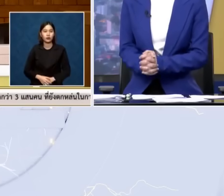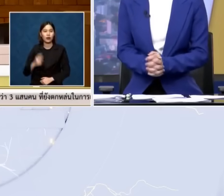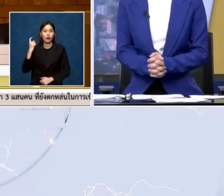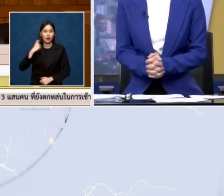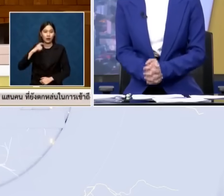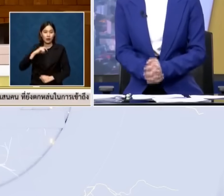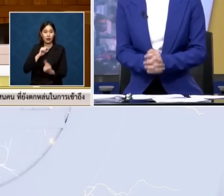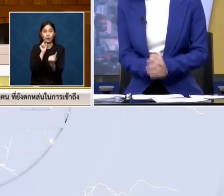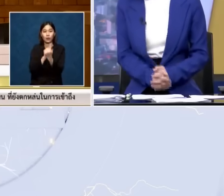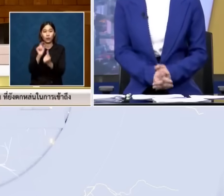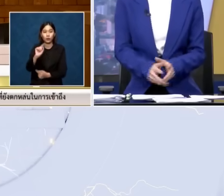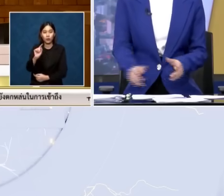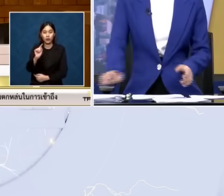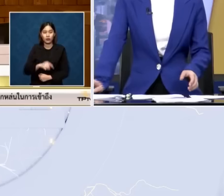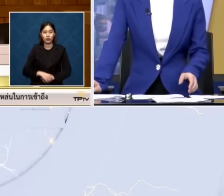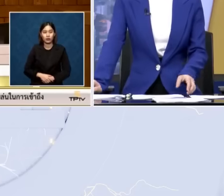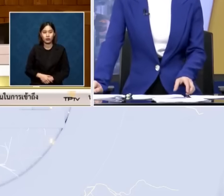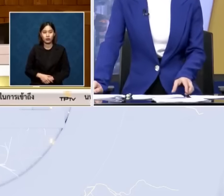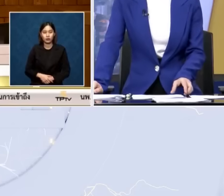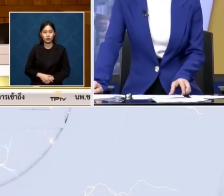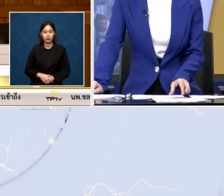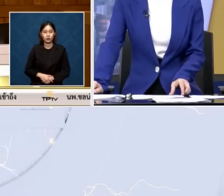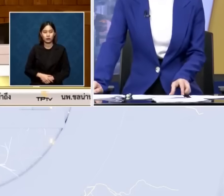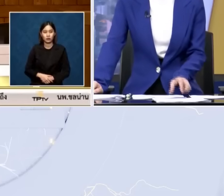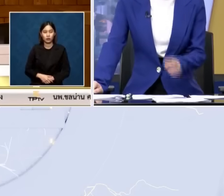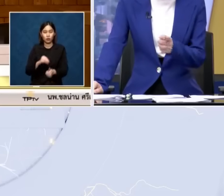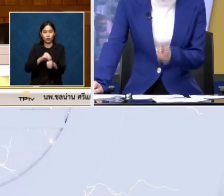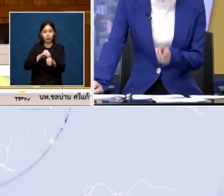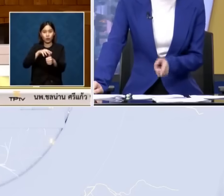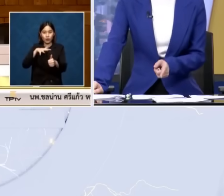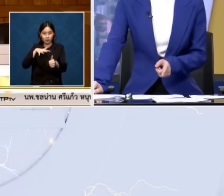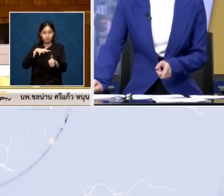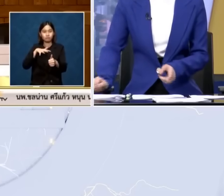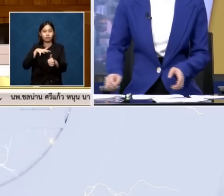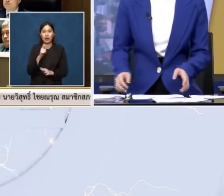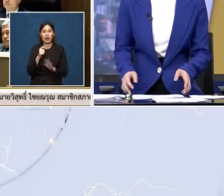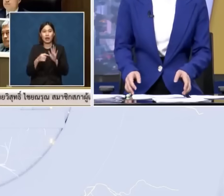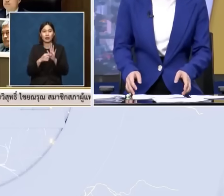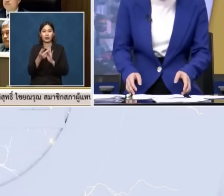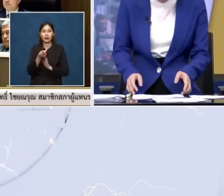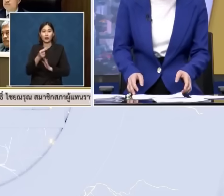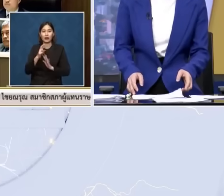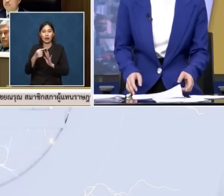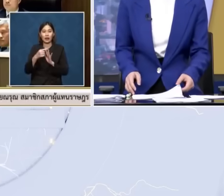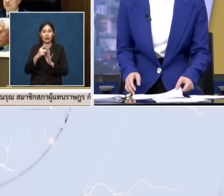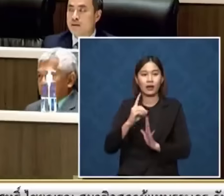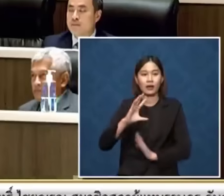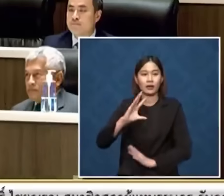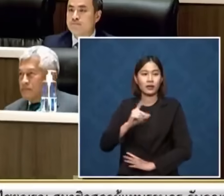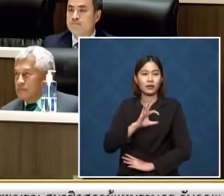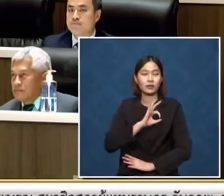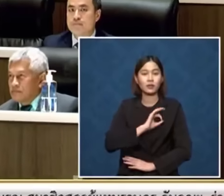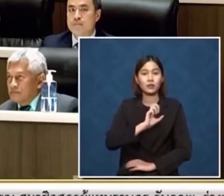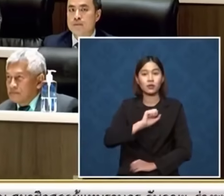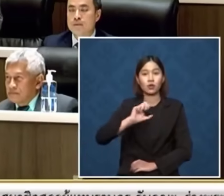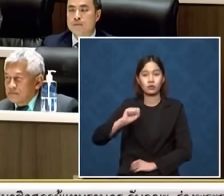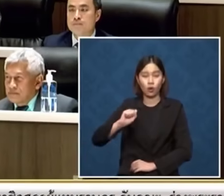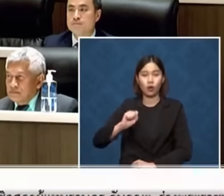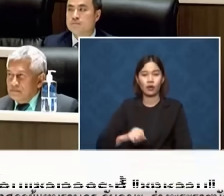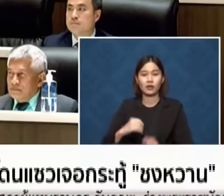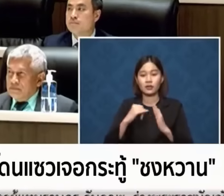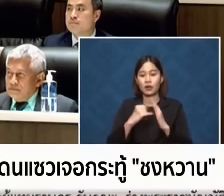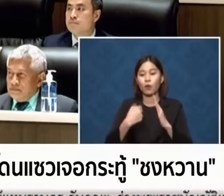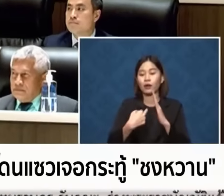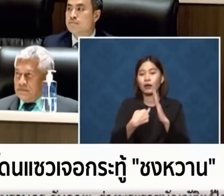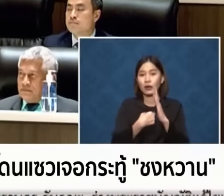วันนี้ท่านนายกจะใส่ถุงเท้าสีอะไรเมื่อวานนี้ก็กลายเป็นหนึ่งประเด็นที่คุณอัครเดชหยิบมาแซวท่านนายกด้วยเหมือนกันเนี่ยนะคะโดยกระทู้จากคุณ